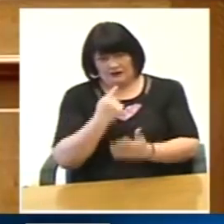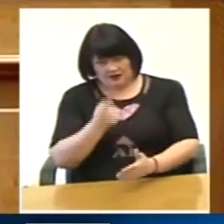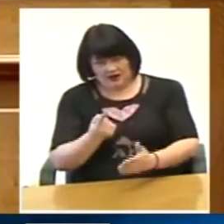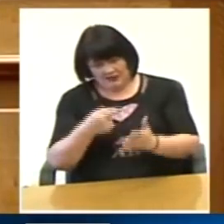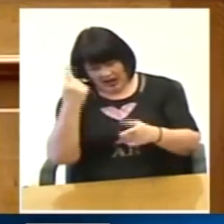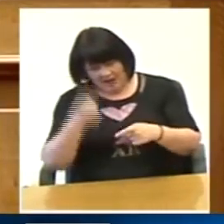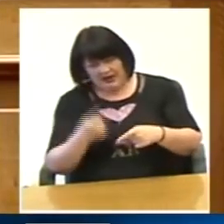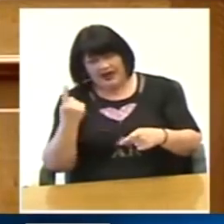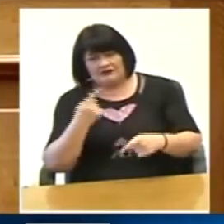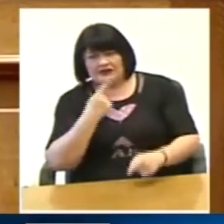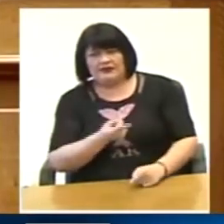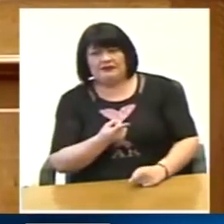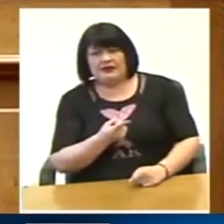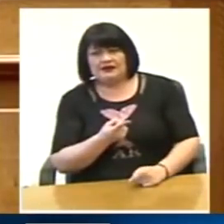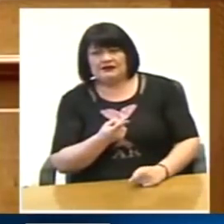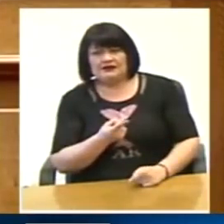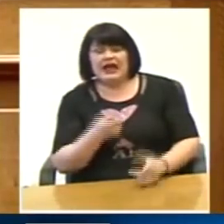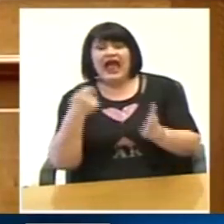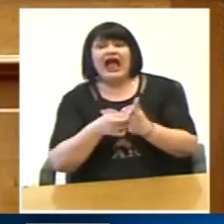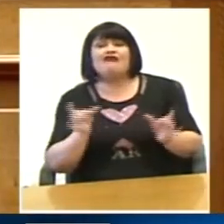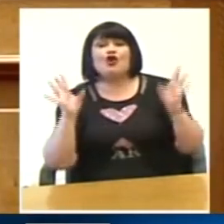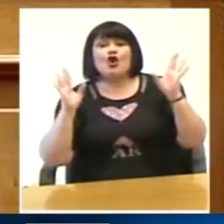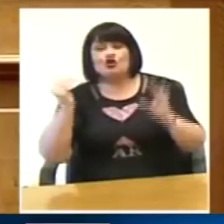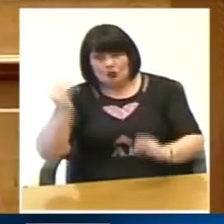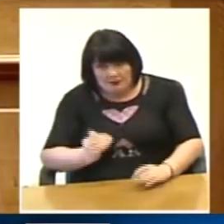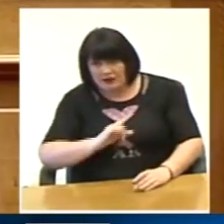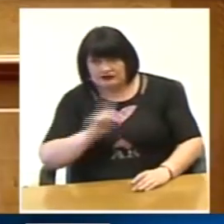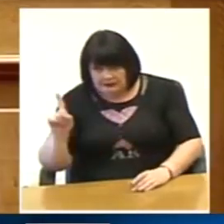μόνο τη μη μείωση του αφορολόγητου και τίποτα άλλο.